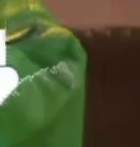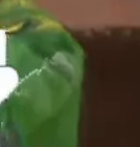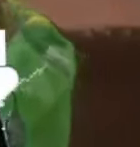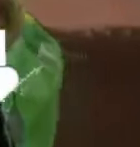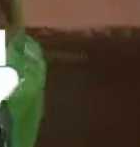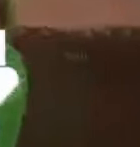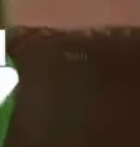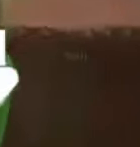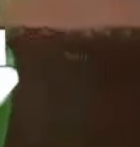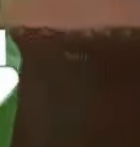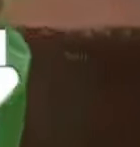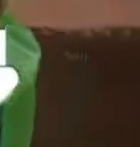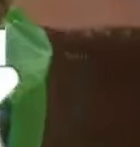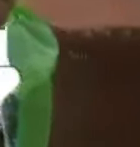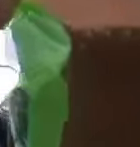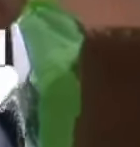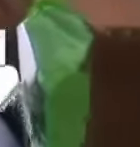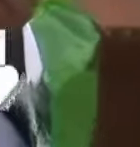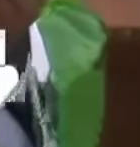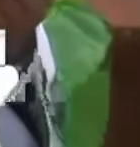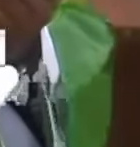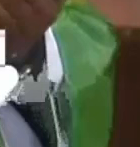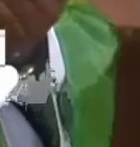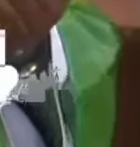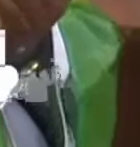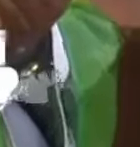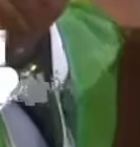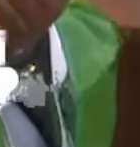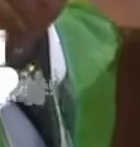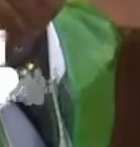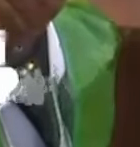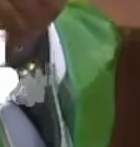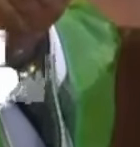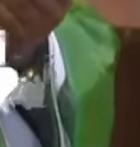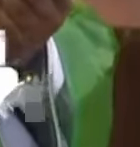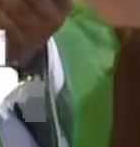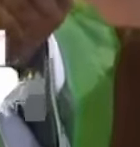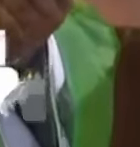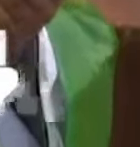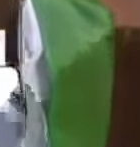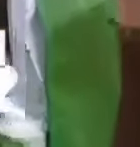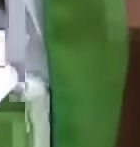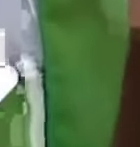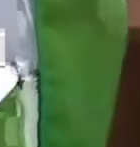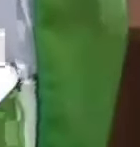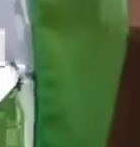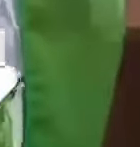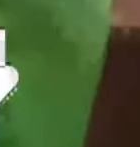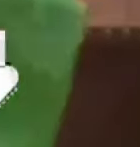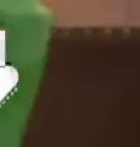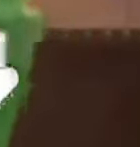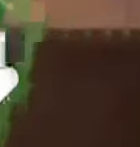Neema ya Bwana wetu Yesu Kristo na upendo wa Mungu Baba na ushirika wa Roho Mtakatifu viwe nanyi